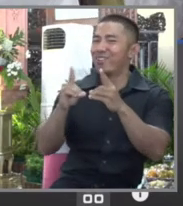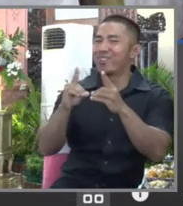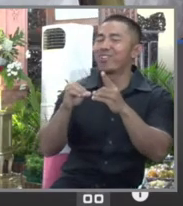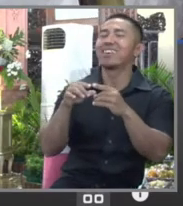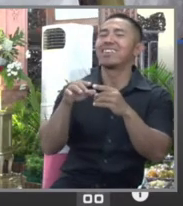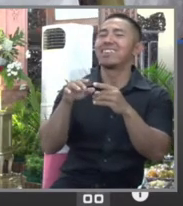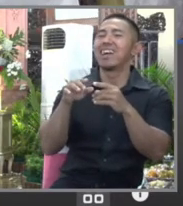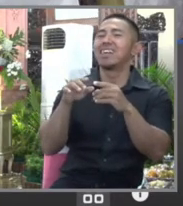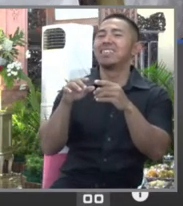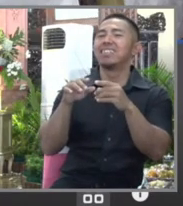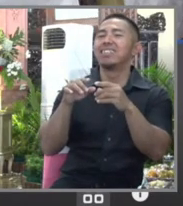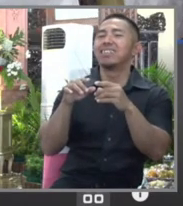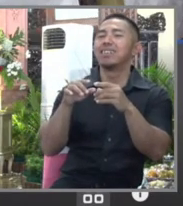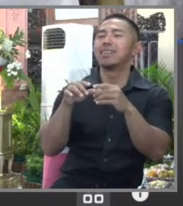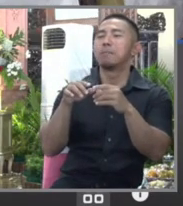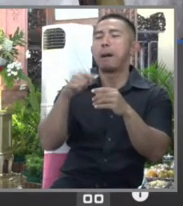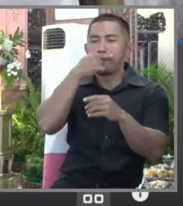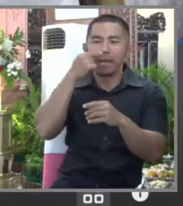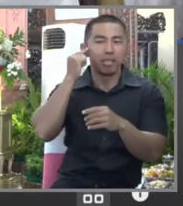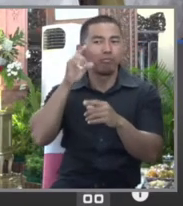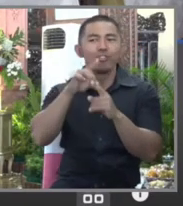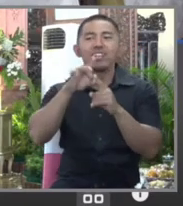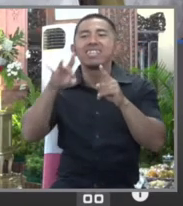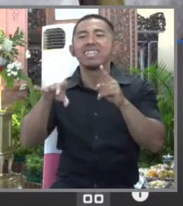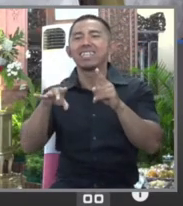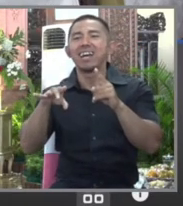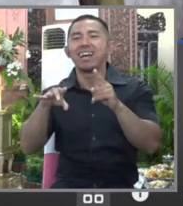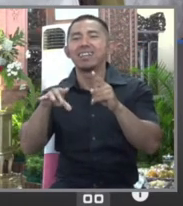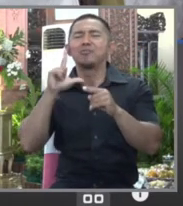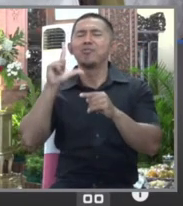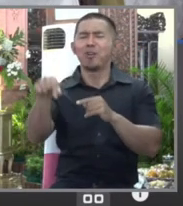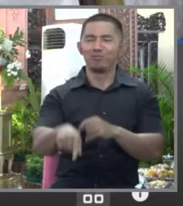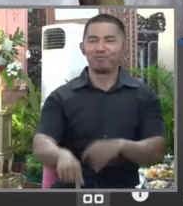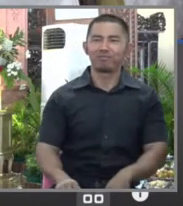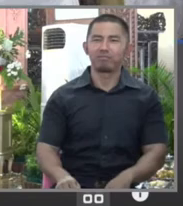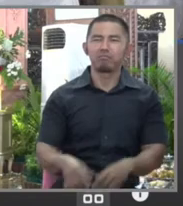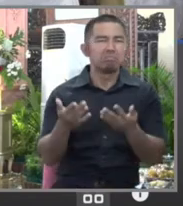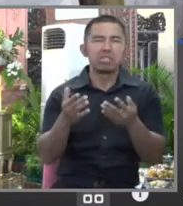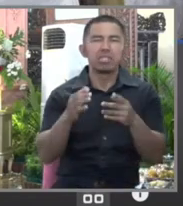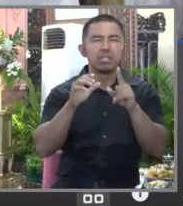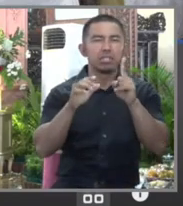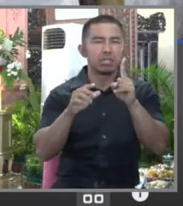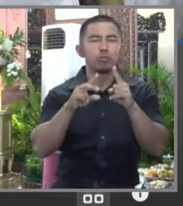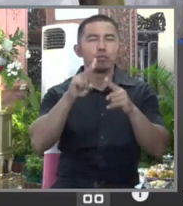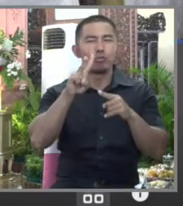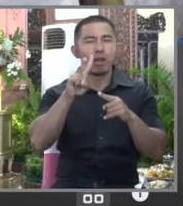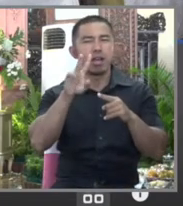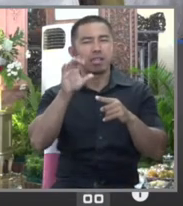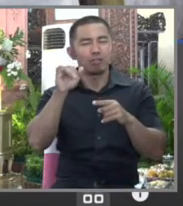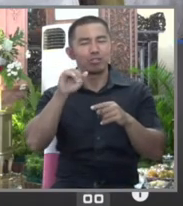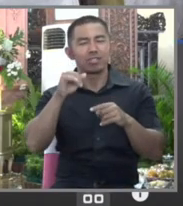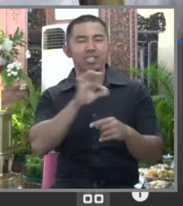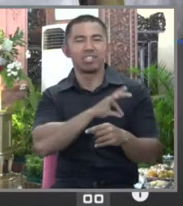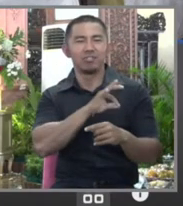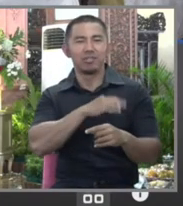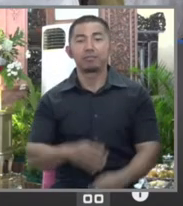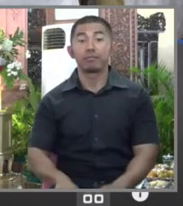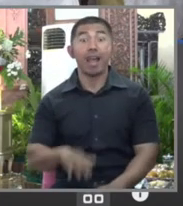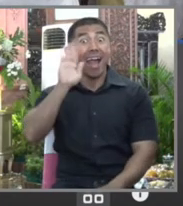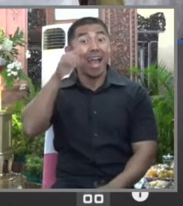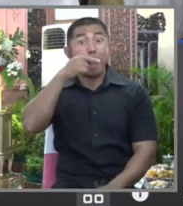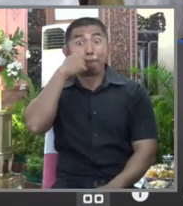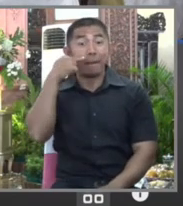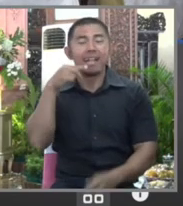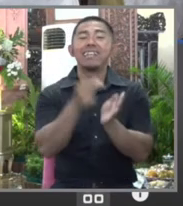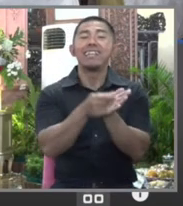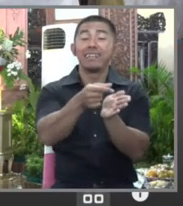saudara-saudara kita yang ada di desa Parang yang jumlahnya hanya sekitar 1202 Monggo Pak Zainal